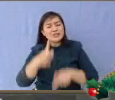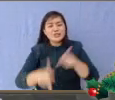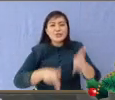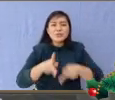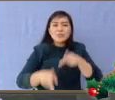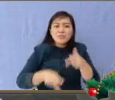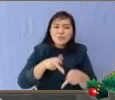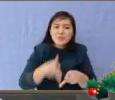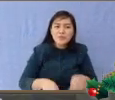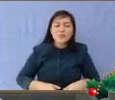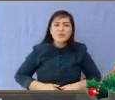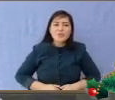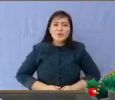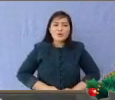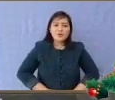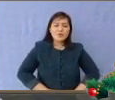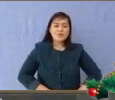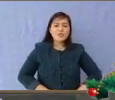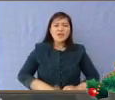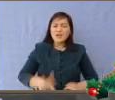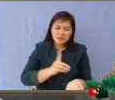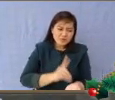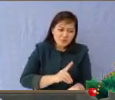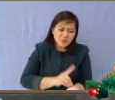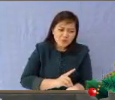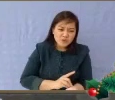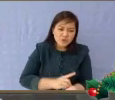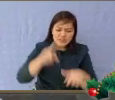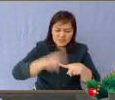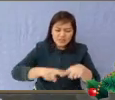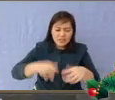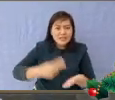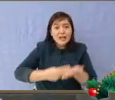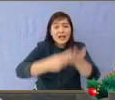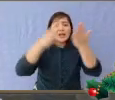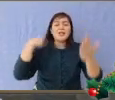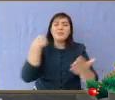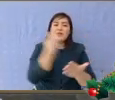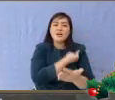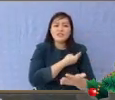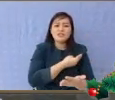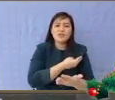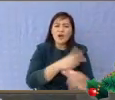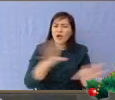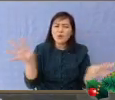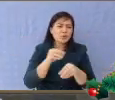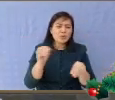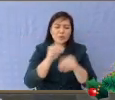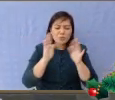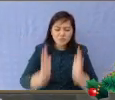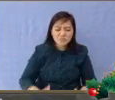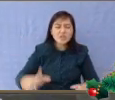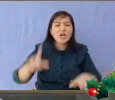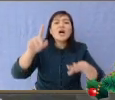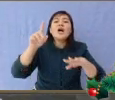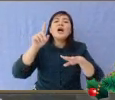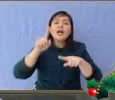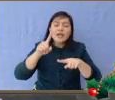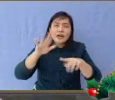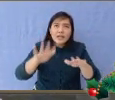lang magagawa yung doctors, yung alam mong wala lang magagawa yung mga matatalinong tao, isa na lang ang lalapitan mo,